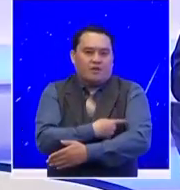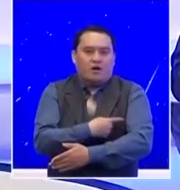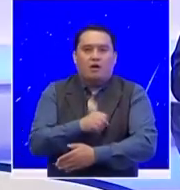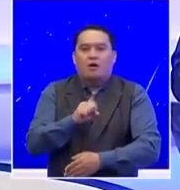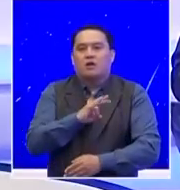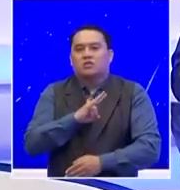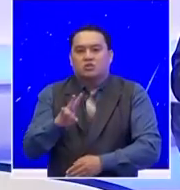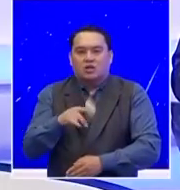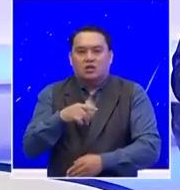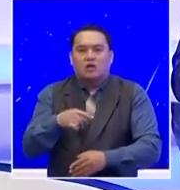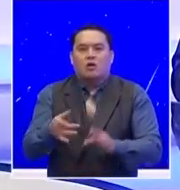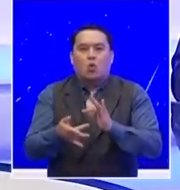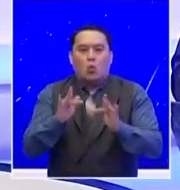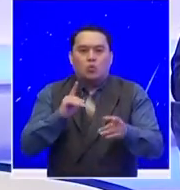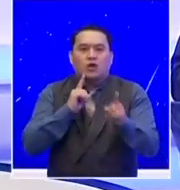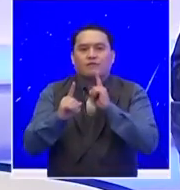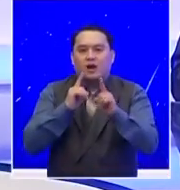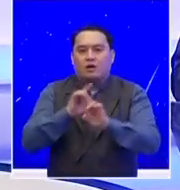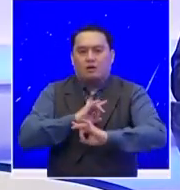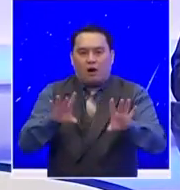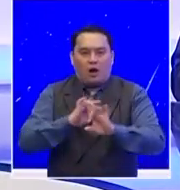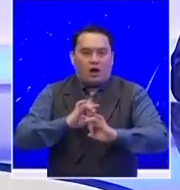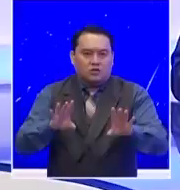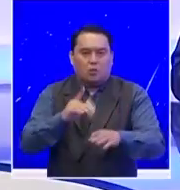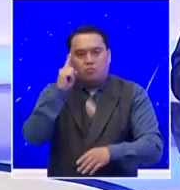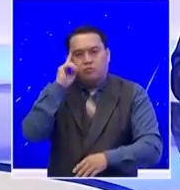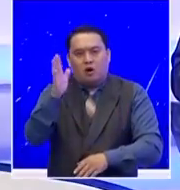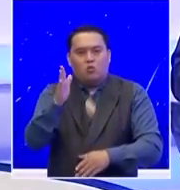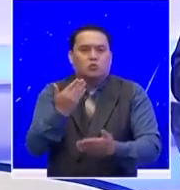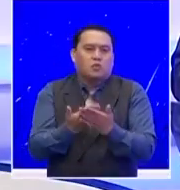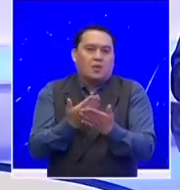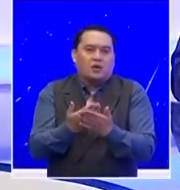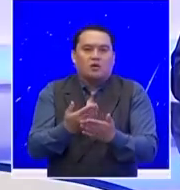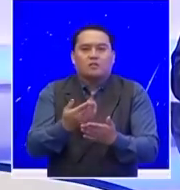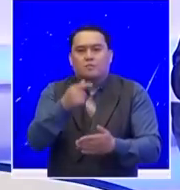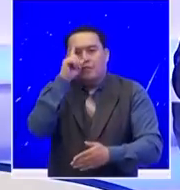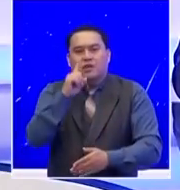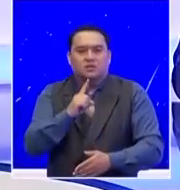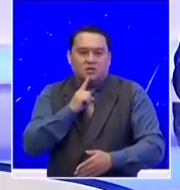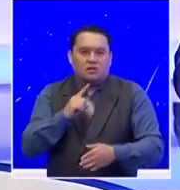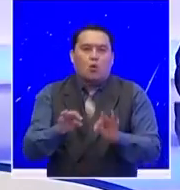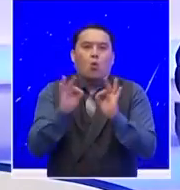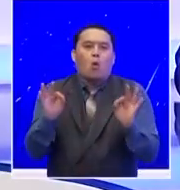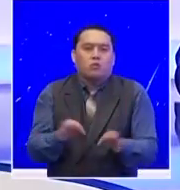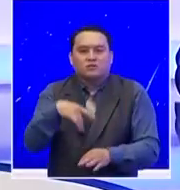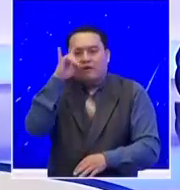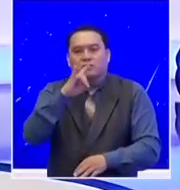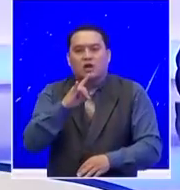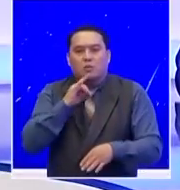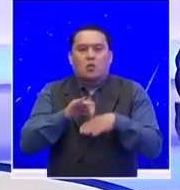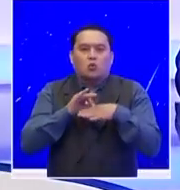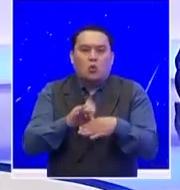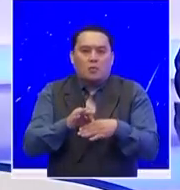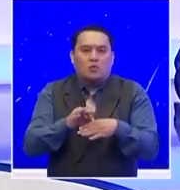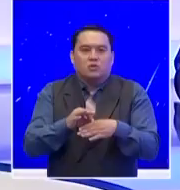Айжан Есмагамбетова в ходе онлайн-брифинга рассказала о прогнозах специалистов на ближайшие месяцы. Таким образом, в эти дни Казахстан